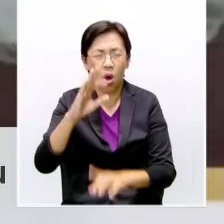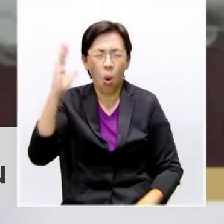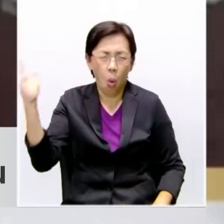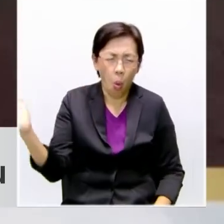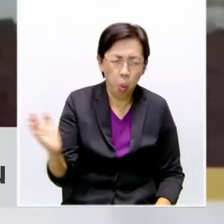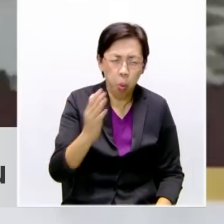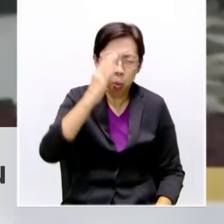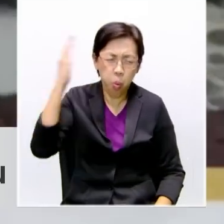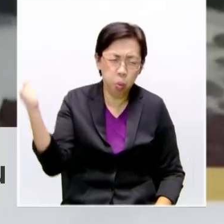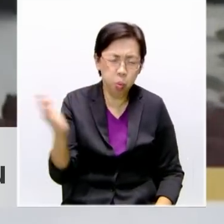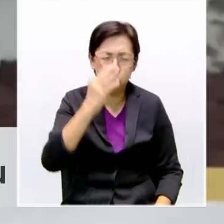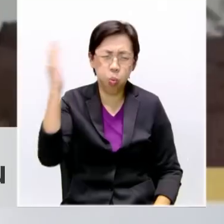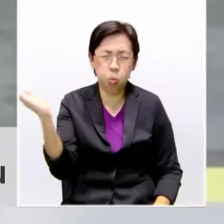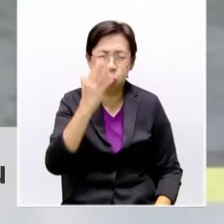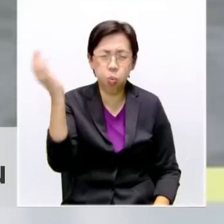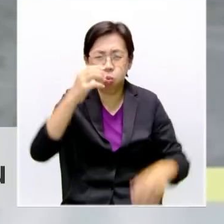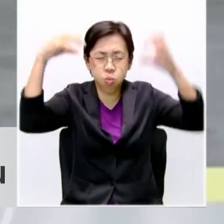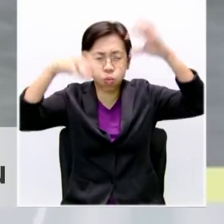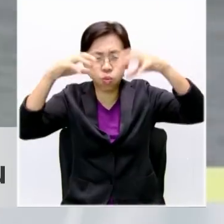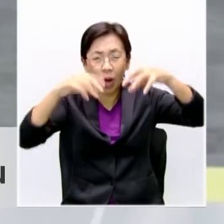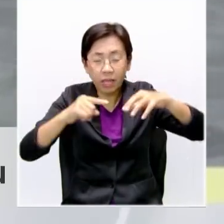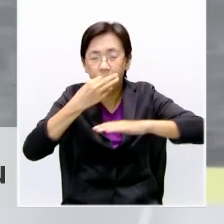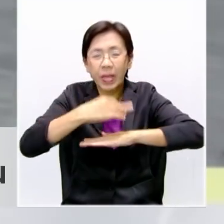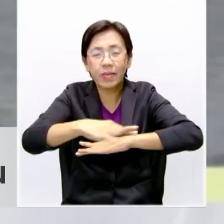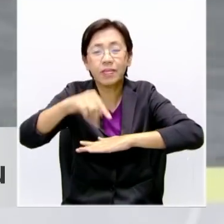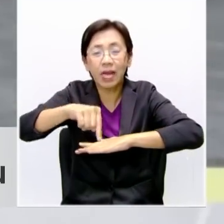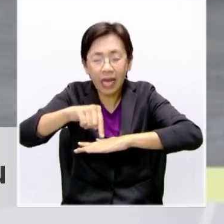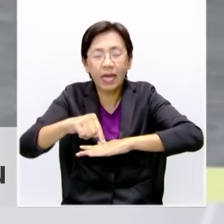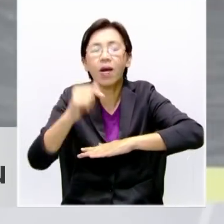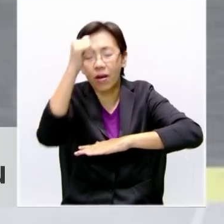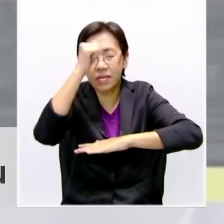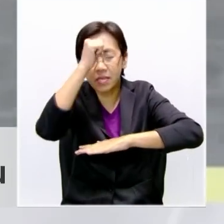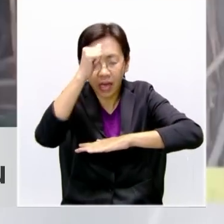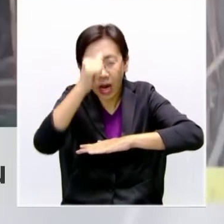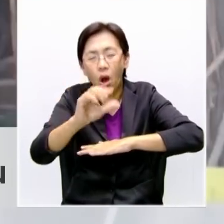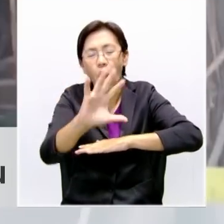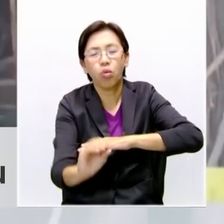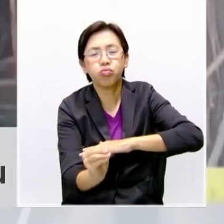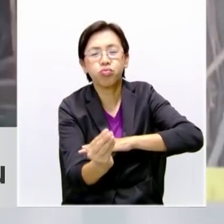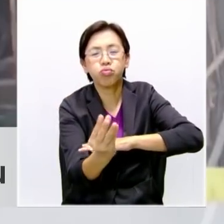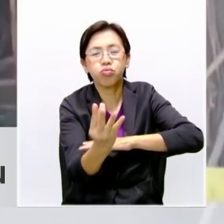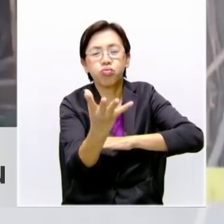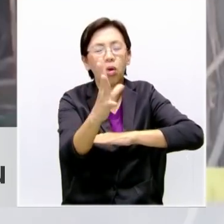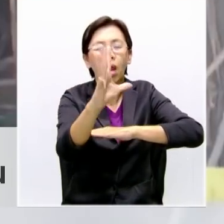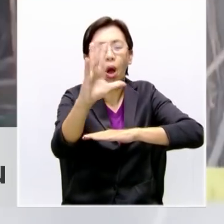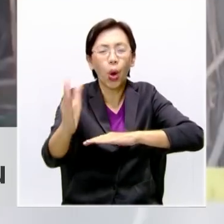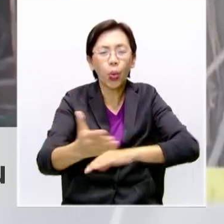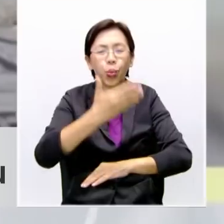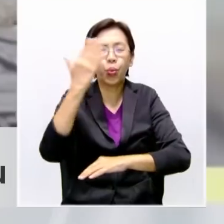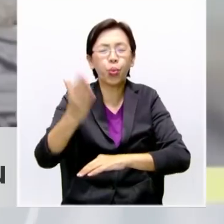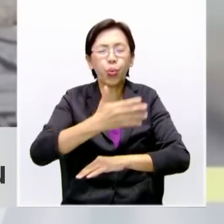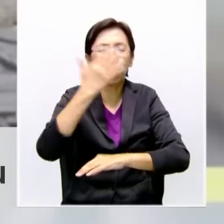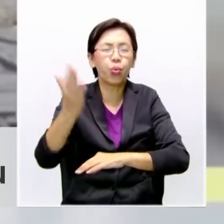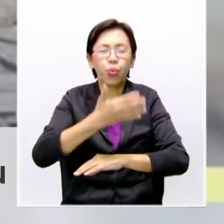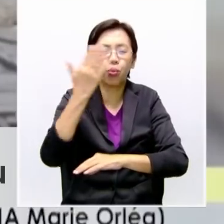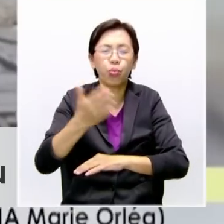เป็นพายุลูกแรกของปีนี้เลยนะคะก่อตัวขึ้นในมหาสมุทรอินเดียนอกชายฝั่งประเทศเกาะแห่งนี้สำ